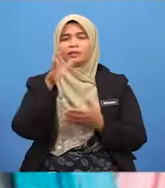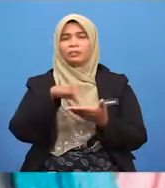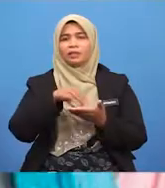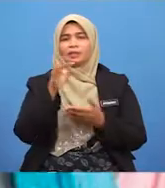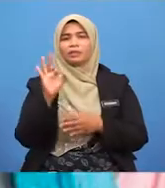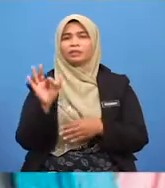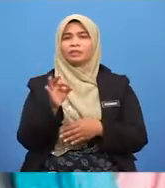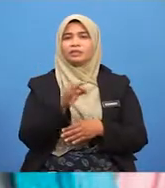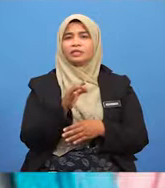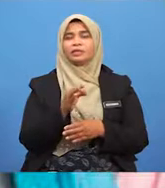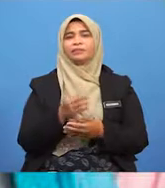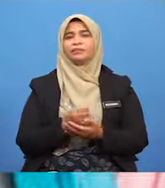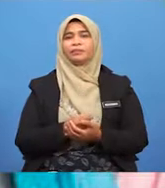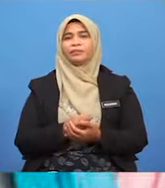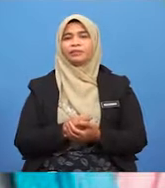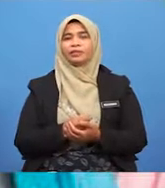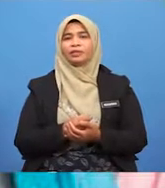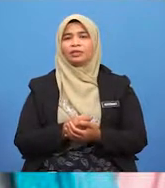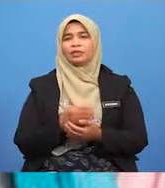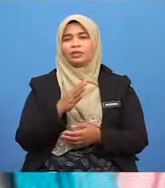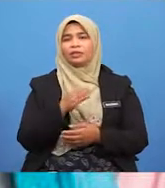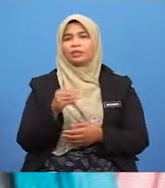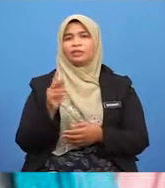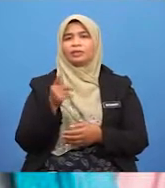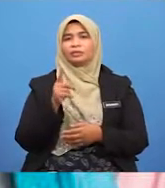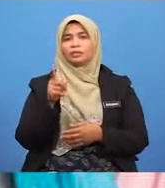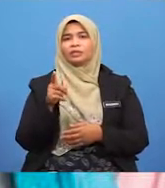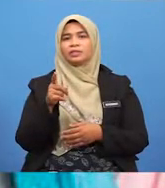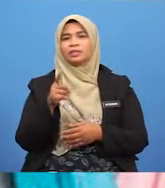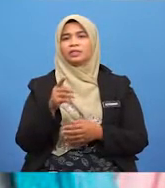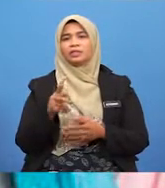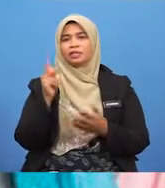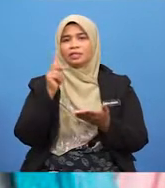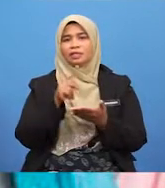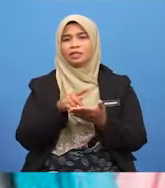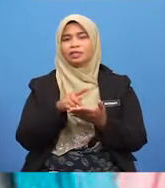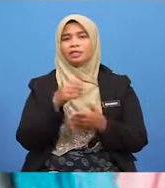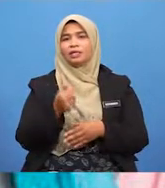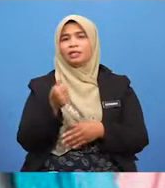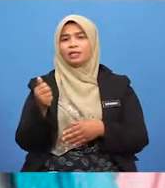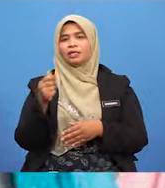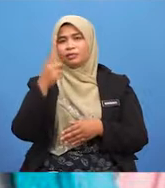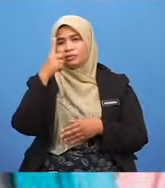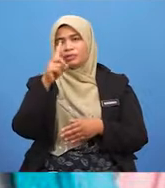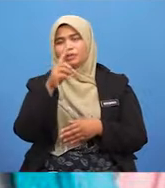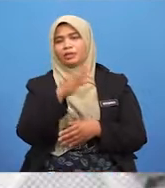kita perlu pastikan alat tandan bahan yang sesuai digunakan untuk menjahit